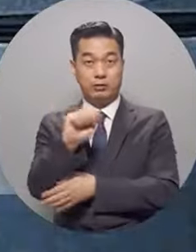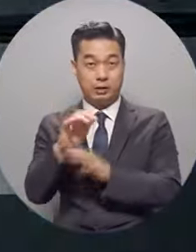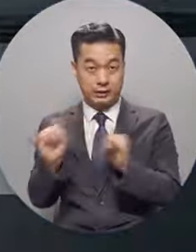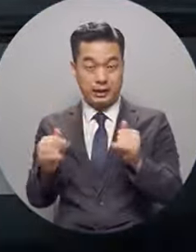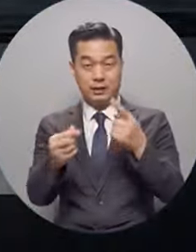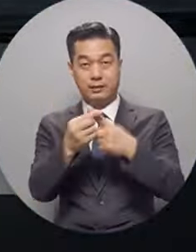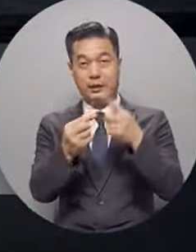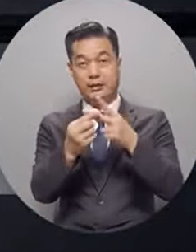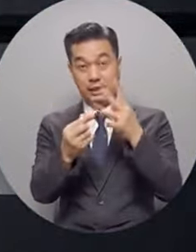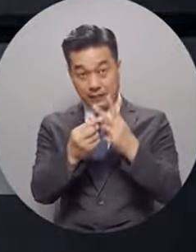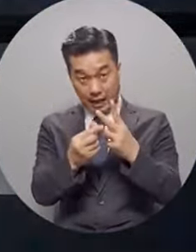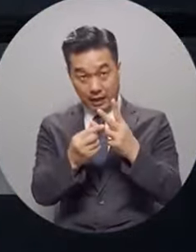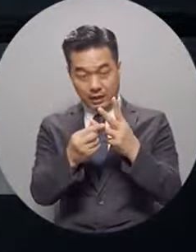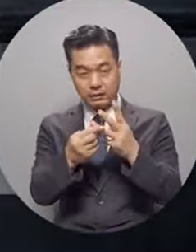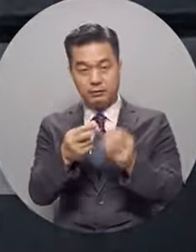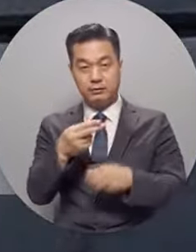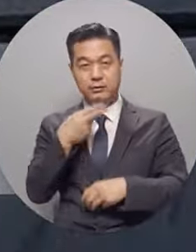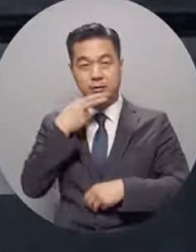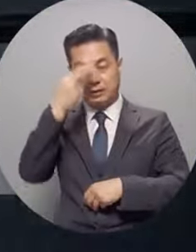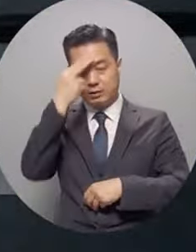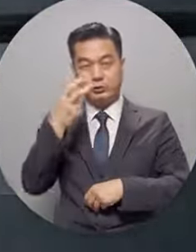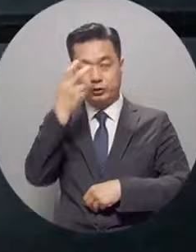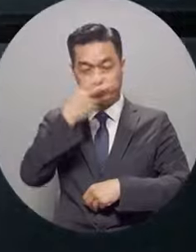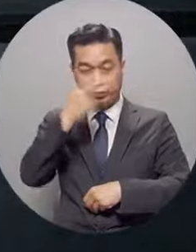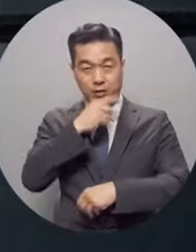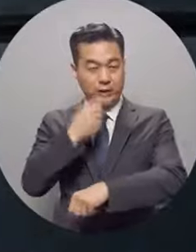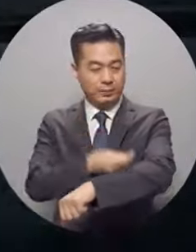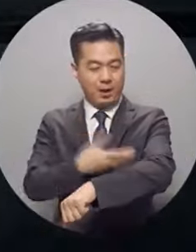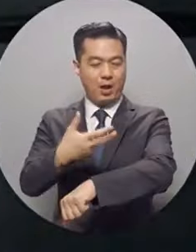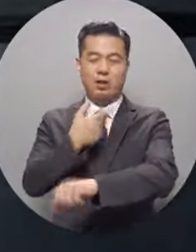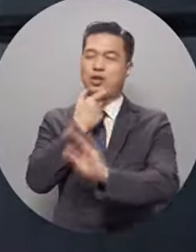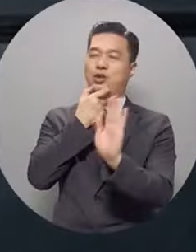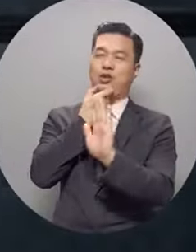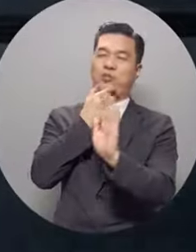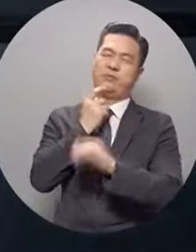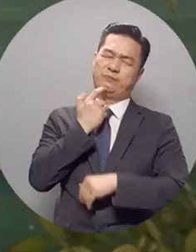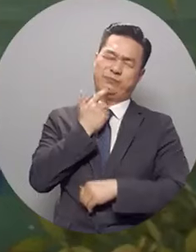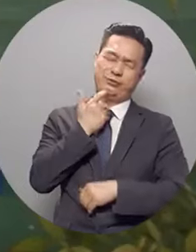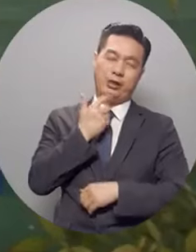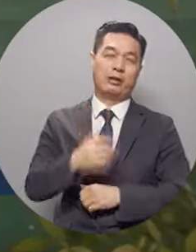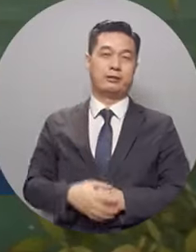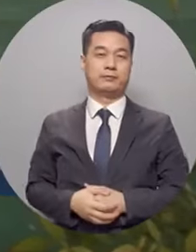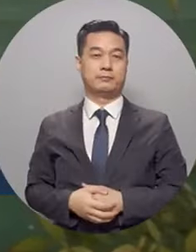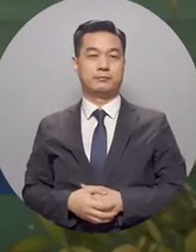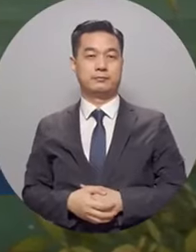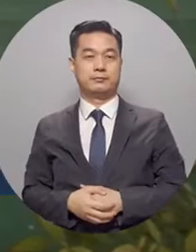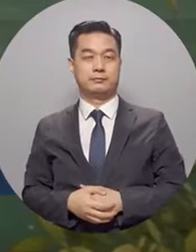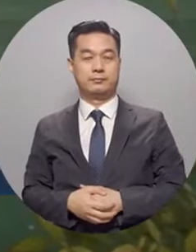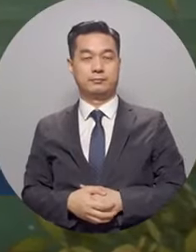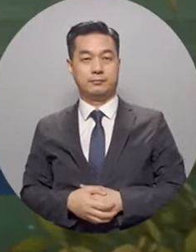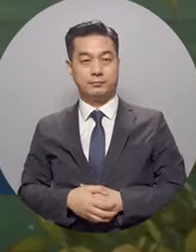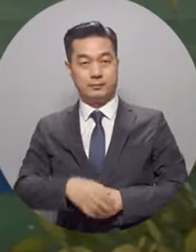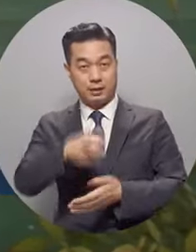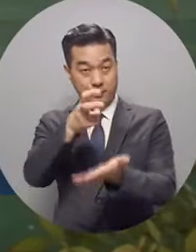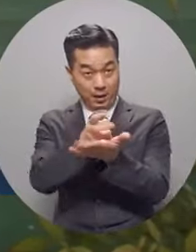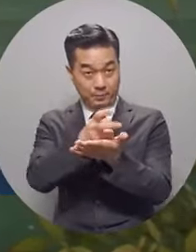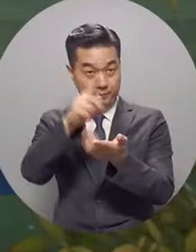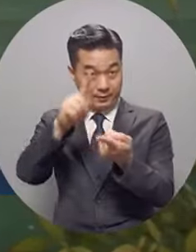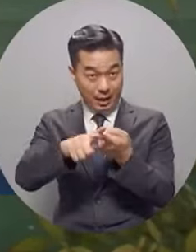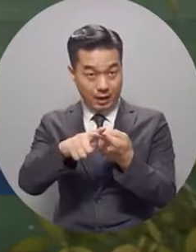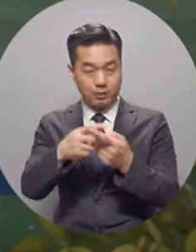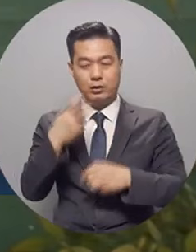차례에 걸친 음주 측정 요구와 체열 검사는 끝내 거부했습니다 정당한 측정 요구에 불행하게 되면 그